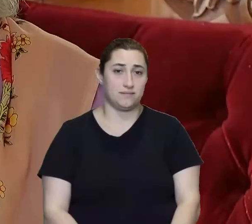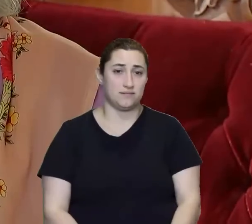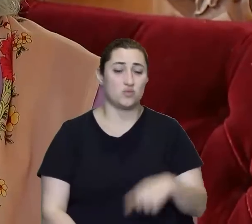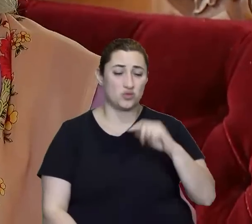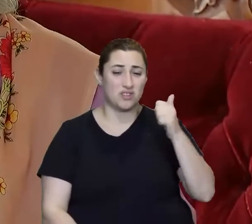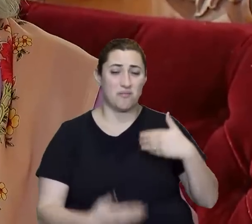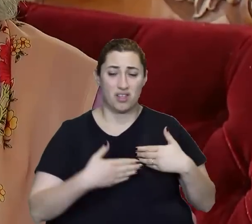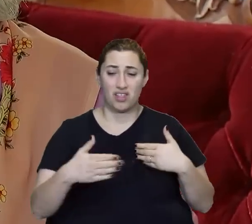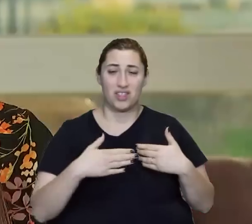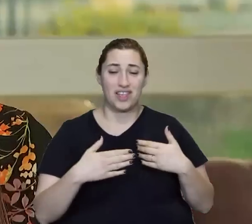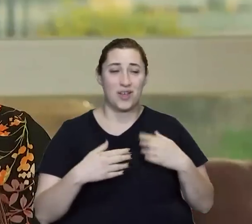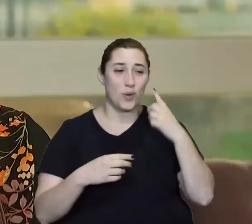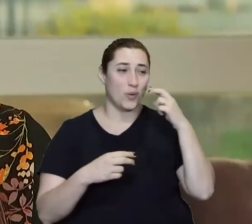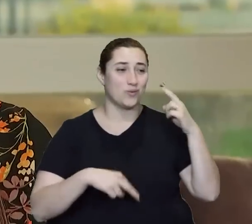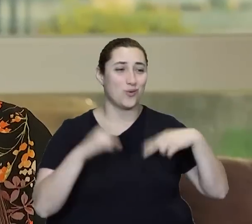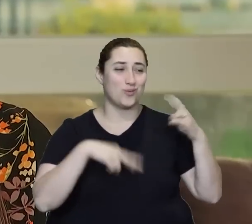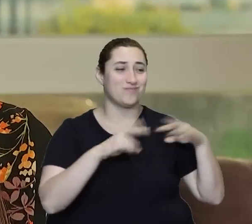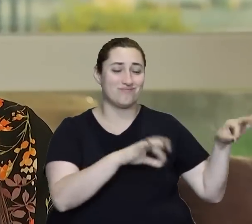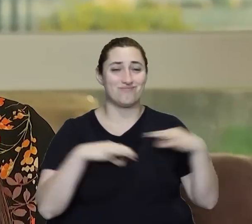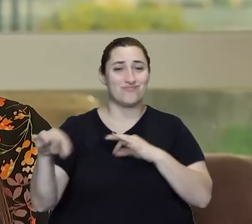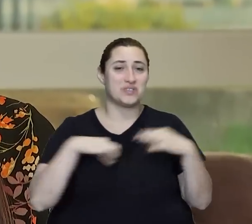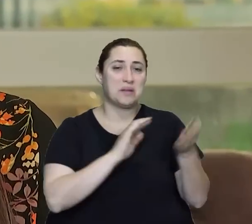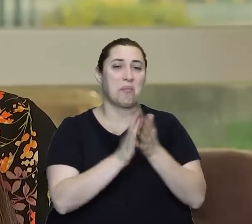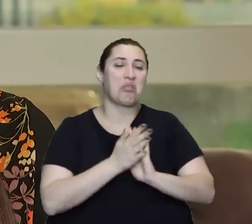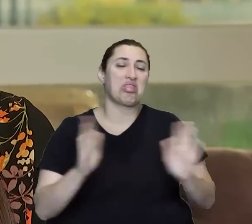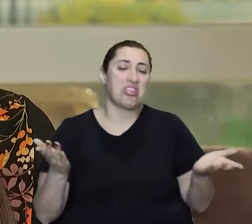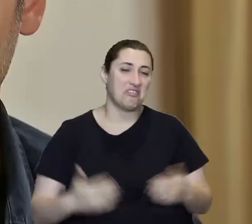Bu devirde kaldı mı görücü usulü?